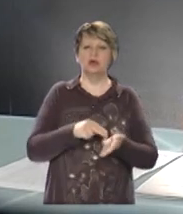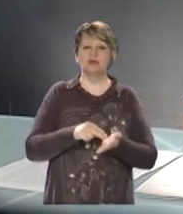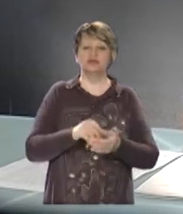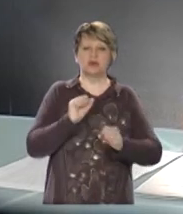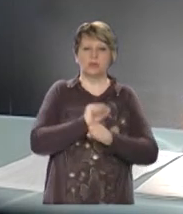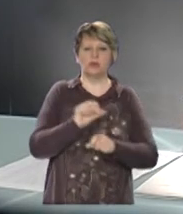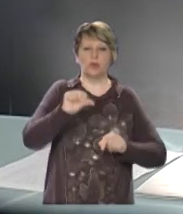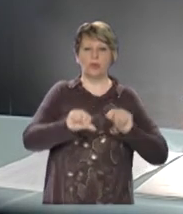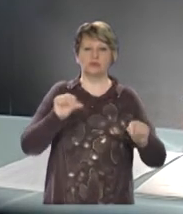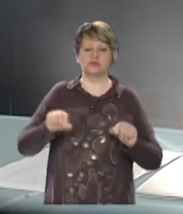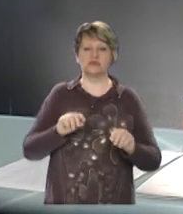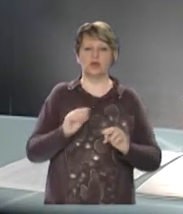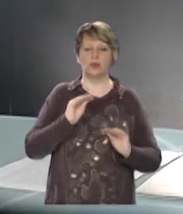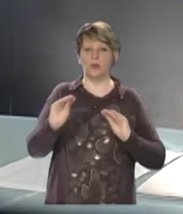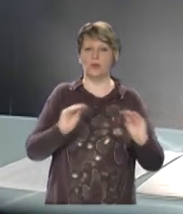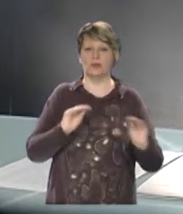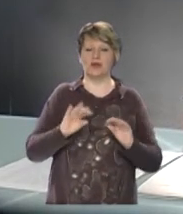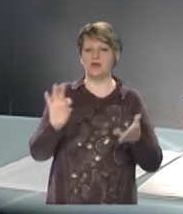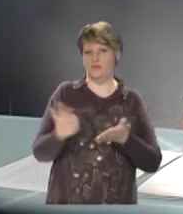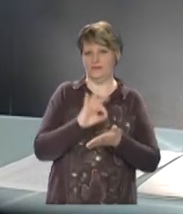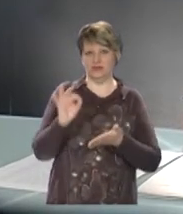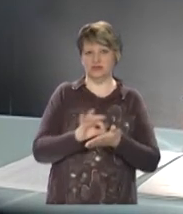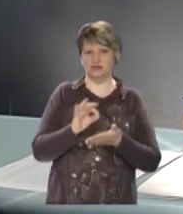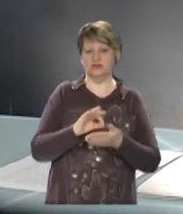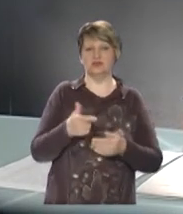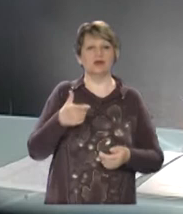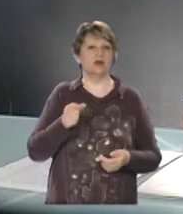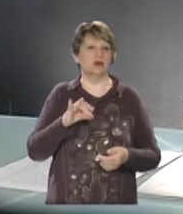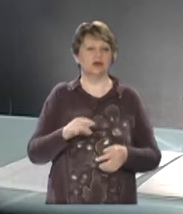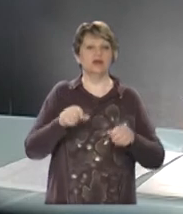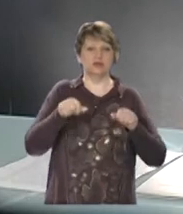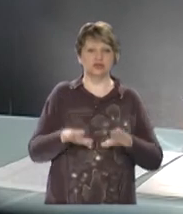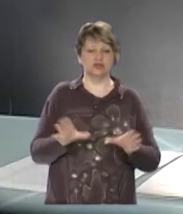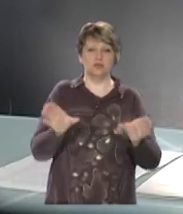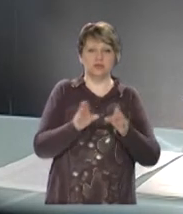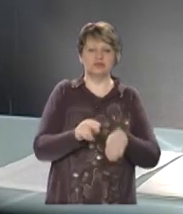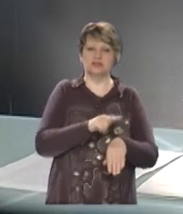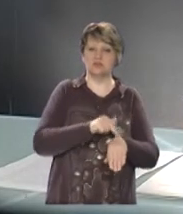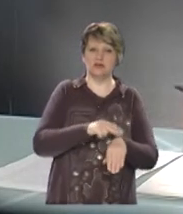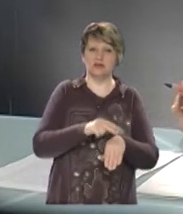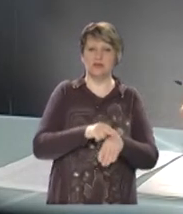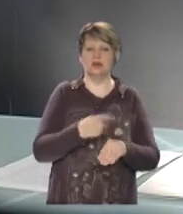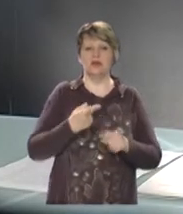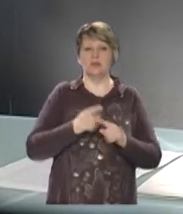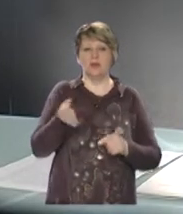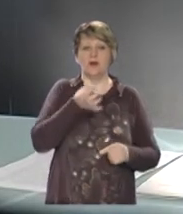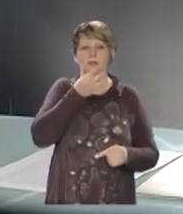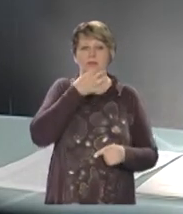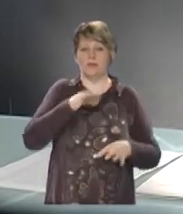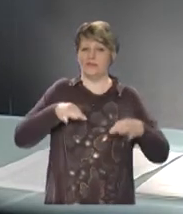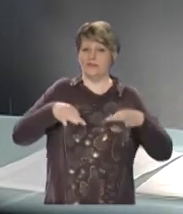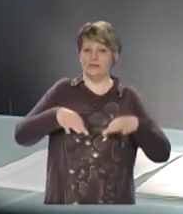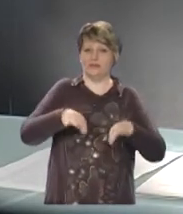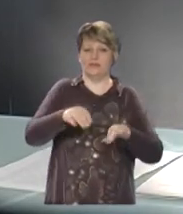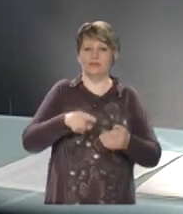Черкаські блокпости убрали у вишиванки. Прикрасити бетонні стіни споруд вирішили даївці разом із міліціонерами. Їх вже оздобили на